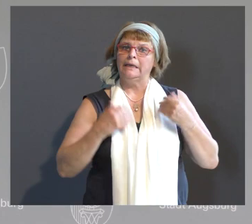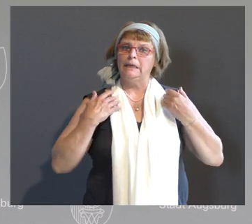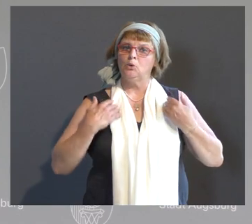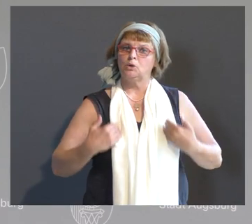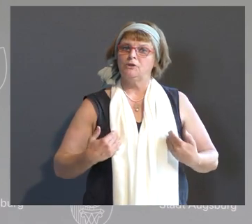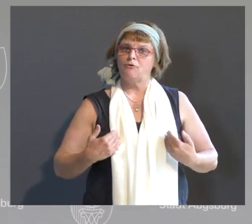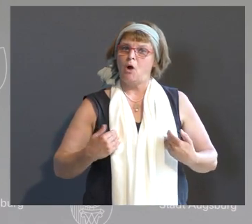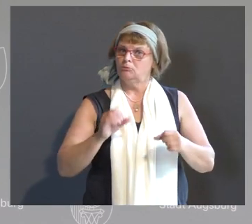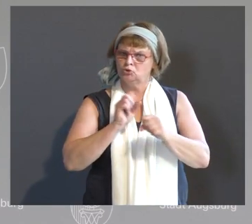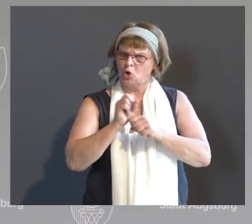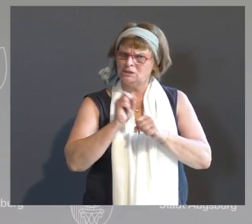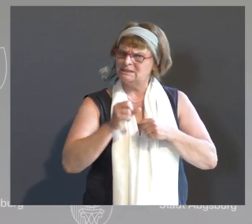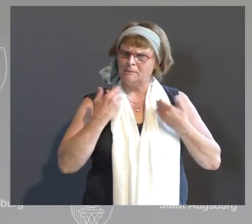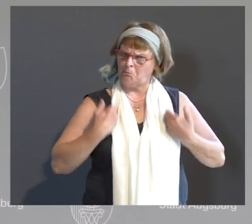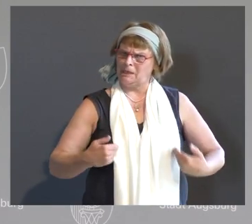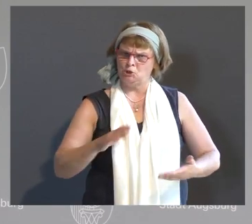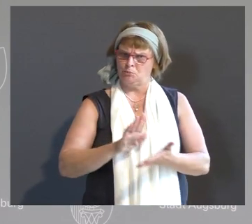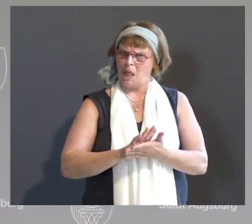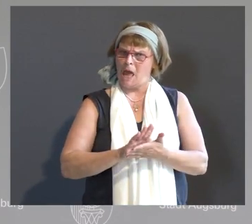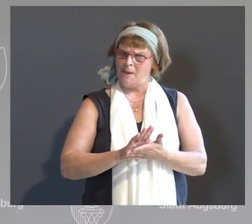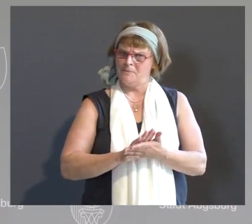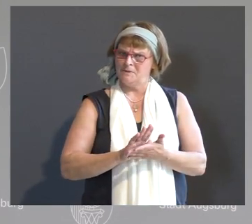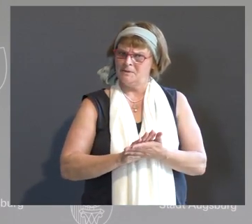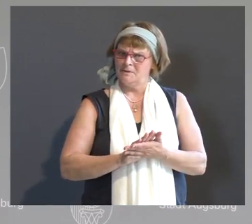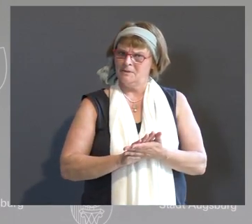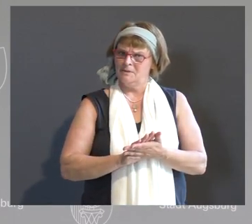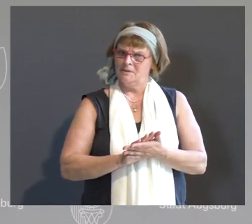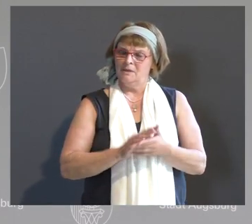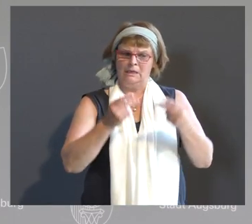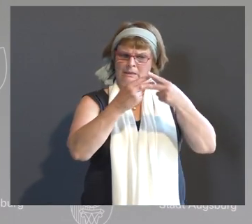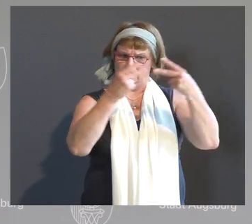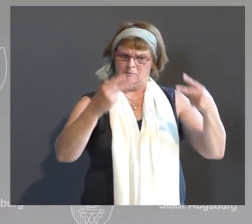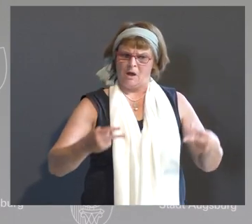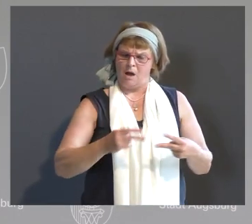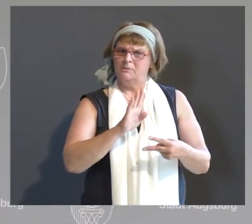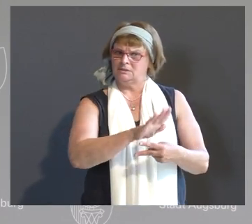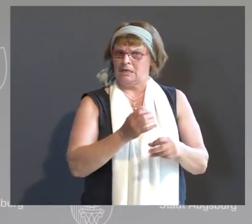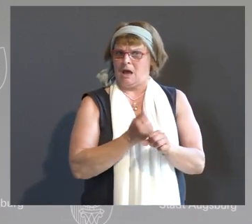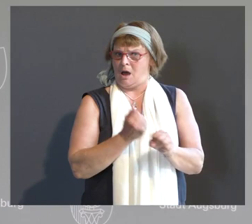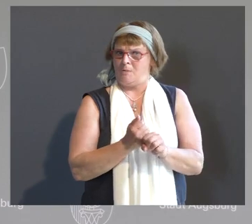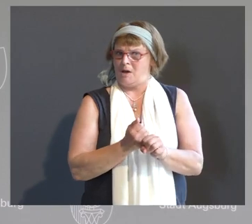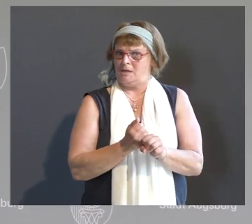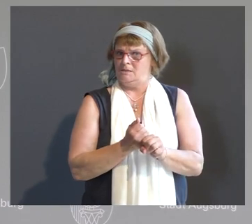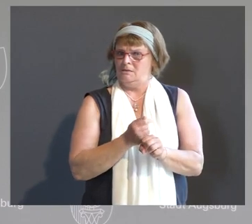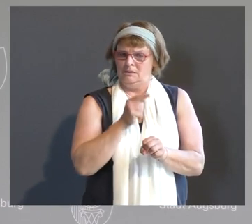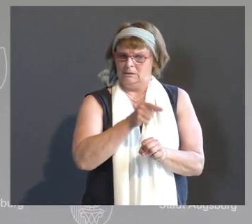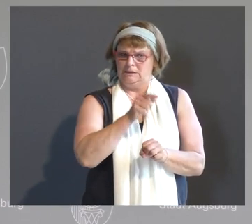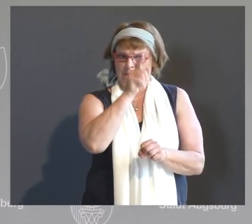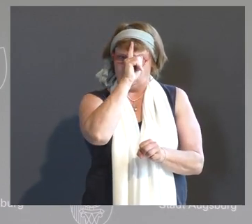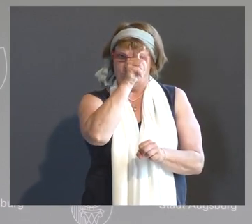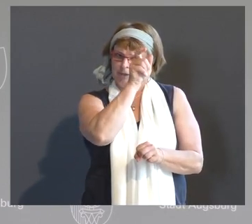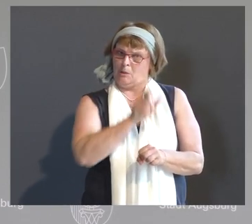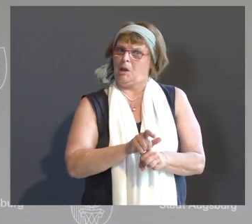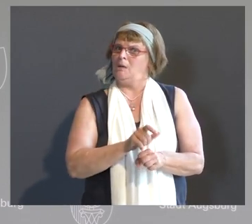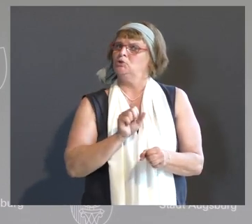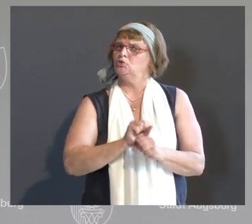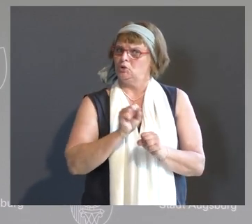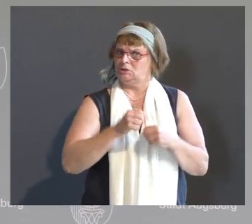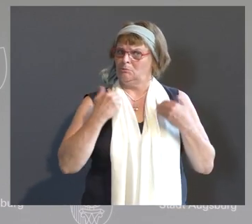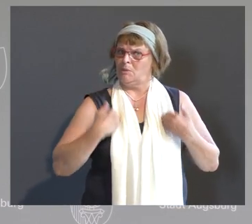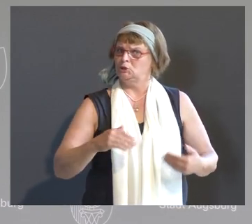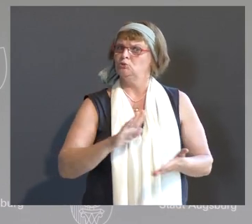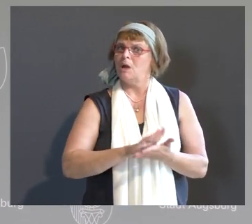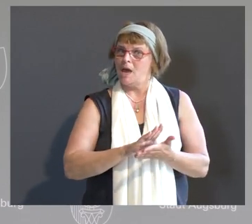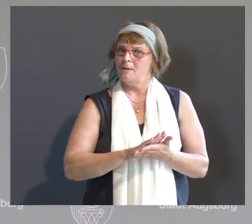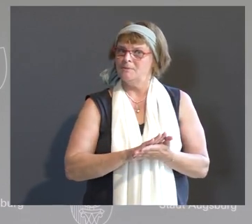ist und im Dienst der Allgemeinheit seine Tätigkeit verrichtet und damit auch, sage ich mal, ein angemessenes Maß an Respekt